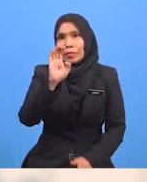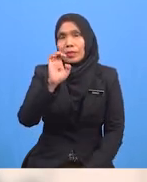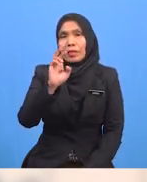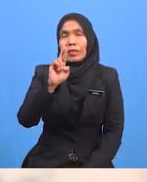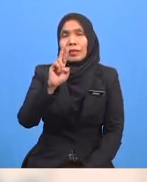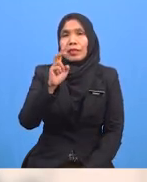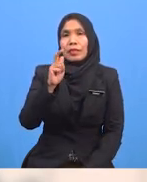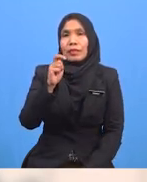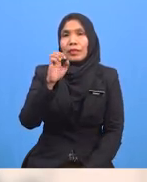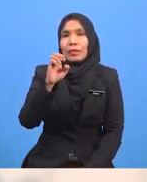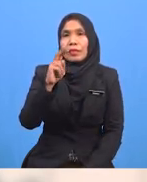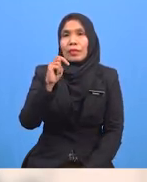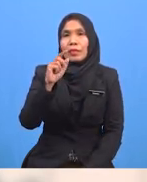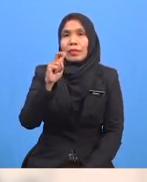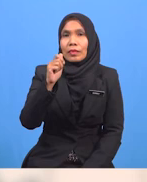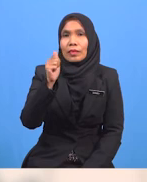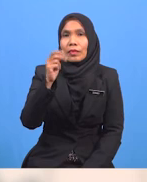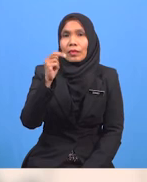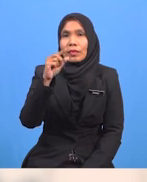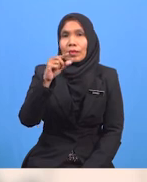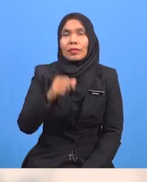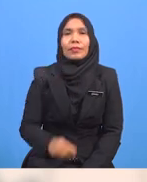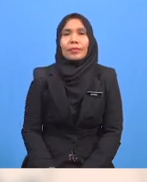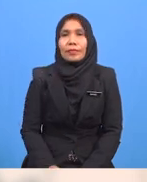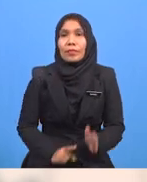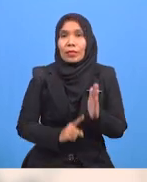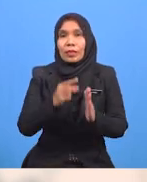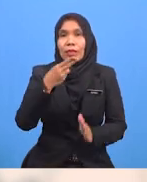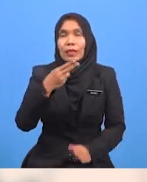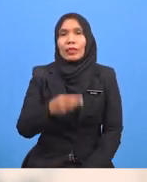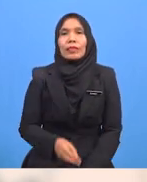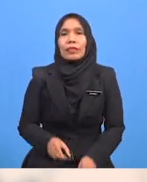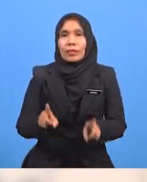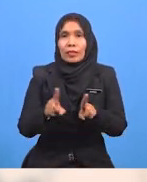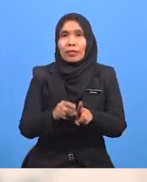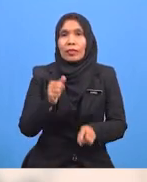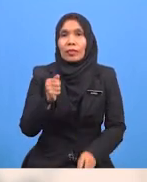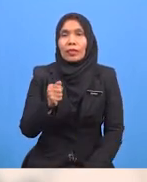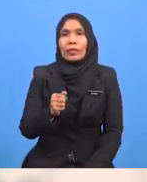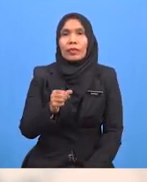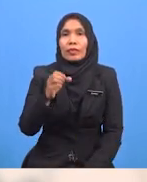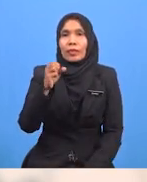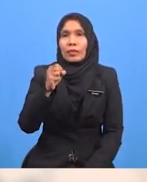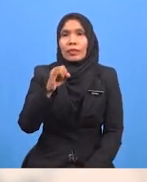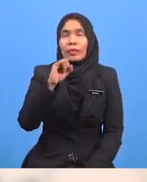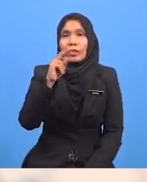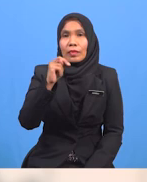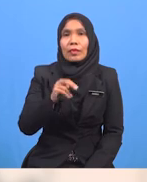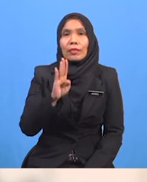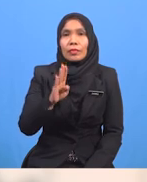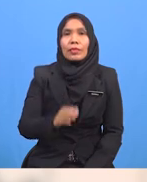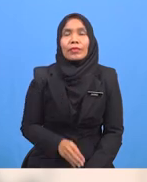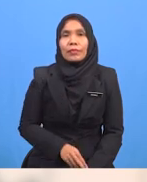maka kita akan dapat tinggi high adalah sama dengan e-sign by ataupun